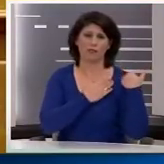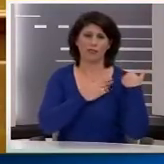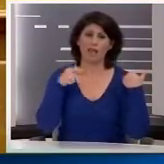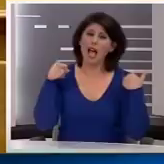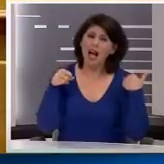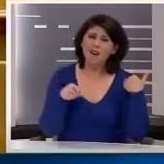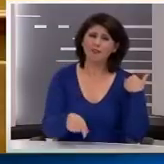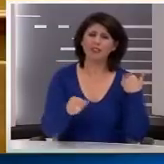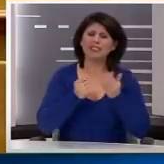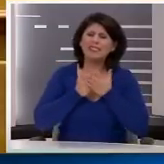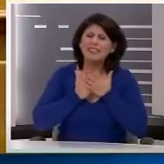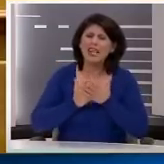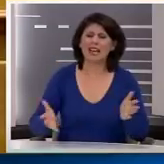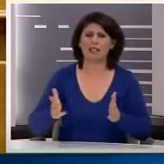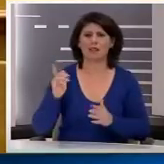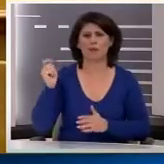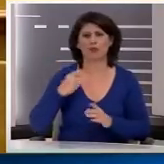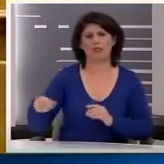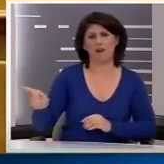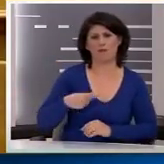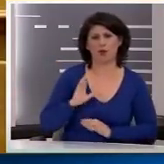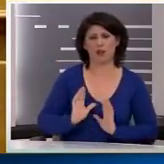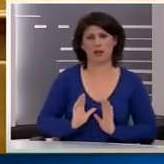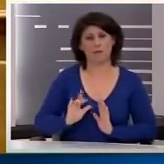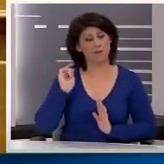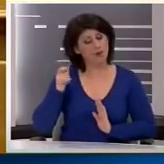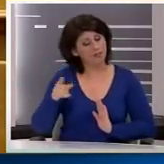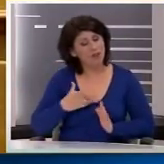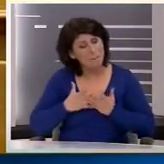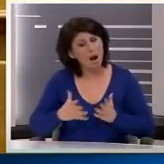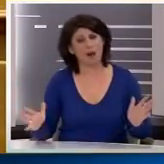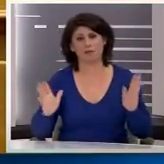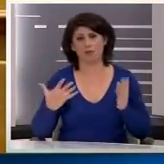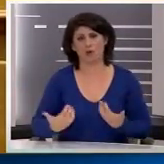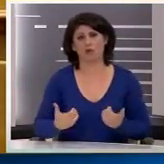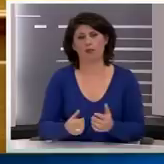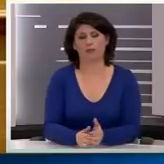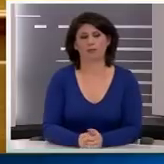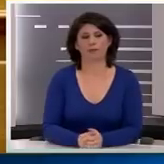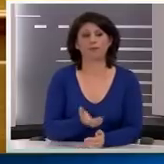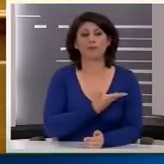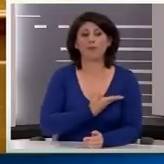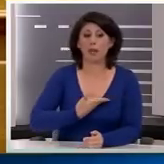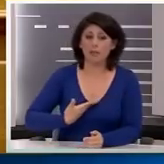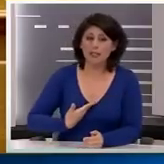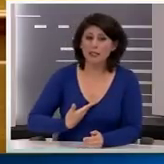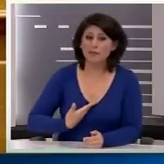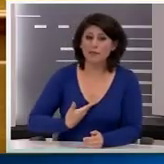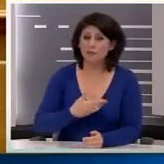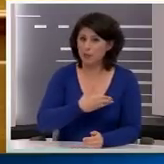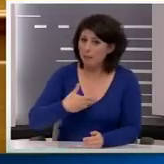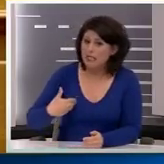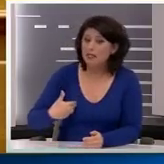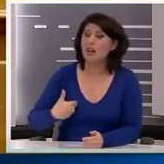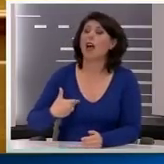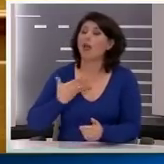Αυτή είναι η τεράστια πολιτική μας διαφορά. Η τεράστια πολιτική μας διαφορά. Εμείς λοιπόν, είτε το θέλετε είτε